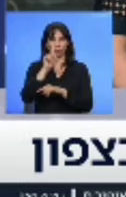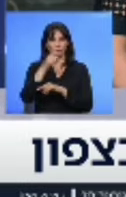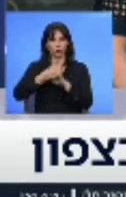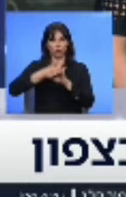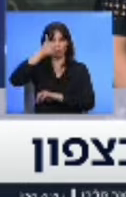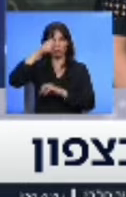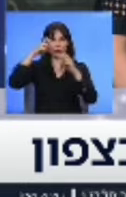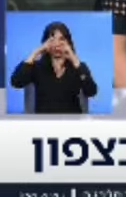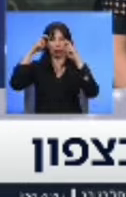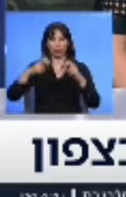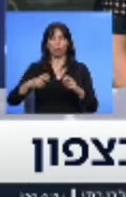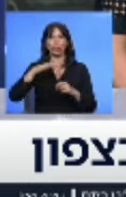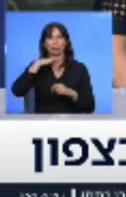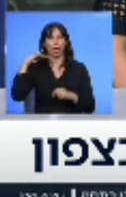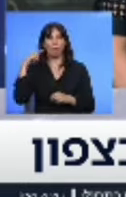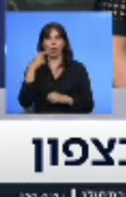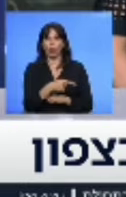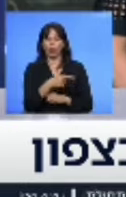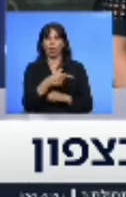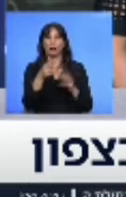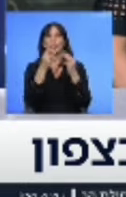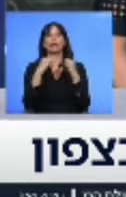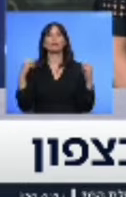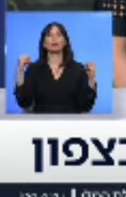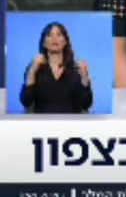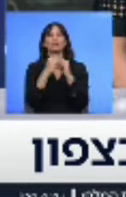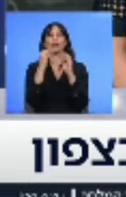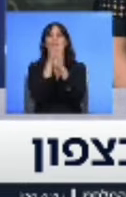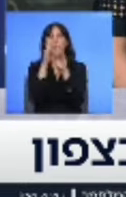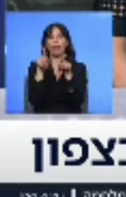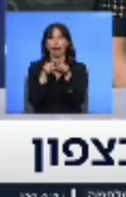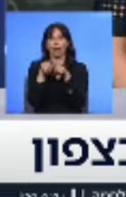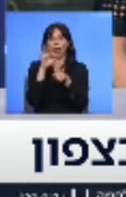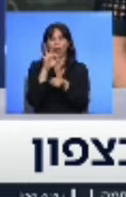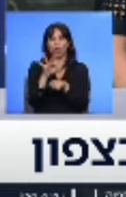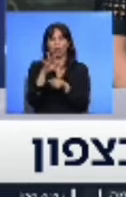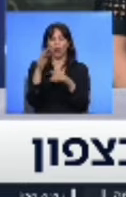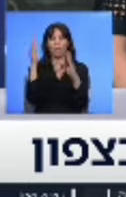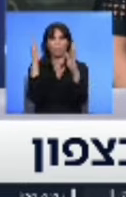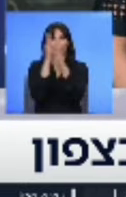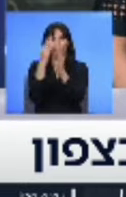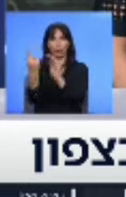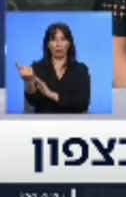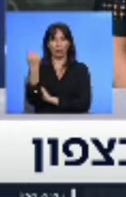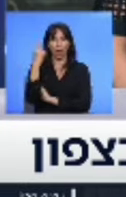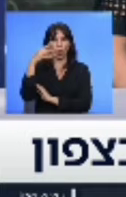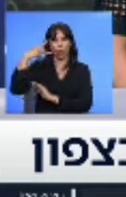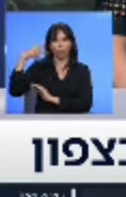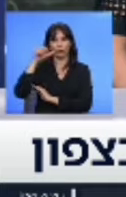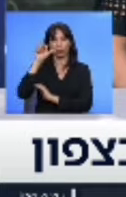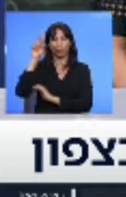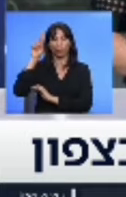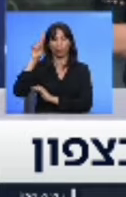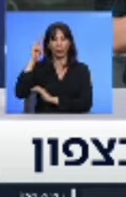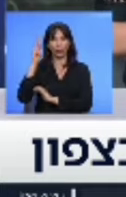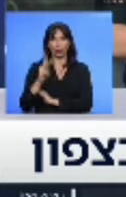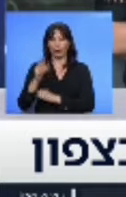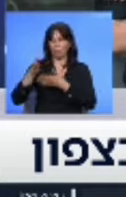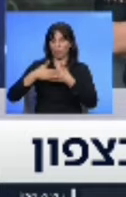ברמלה, היא ממשפחת טרור, אח שלה זה מהמחבל ממלון פארק, בעלה והבן שלה זה מהג'יהאד האיסלאמי.